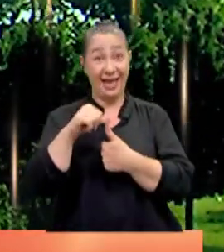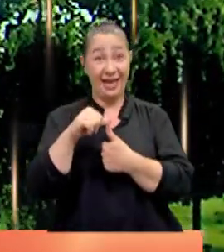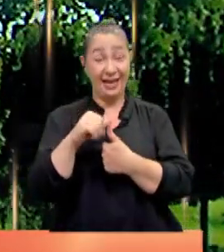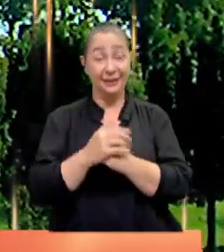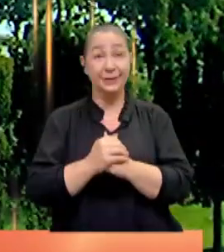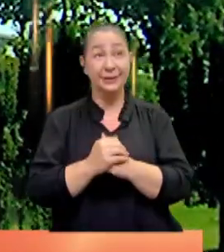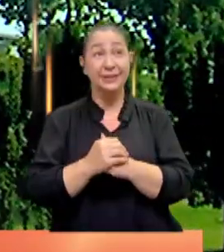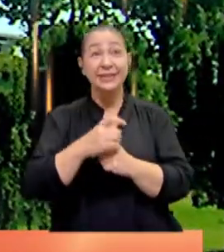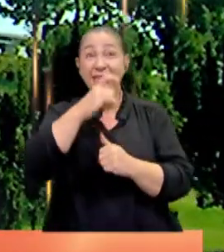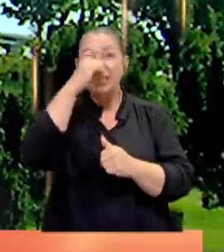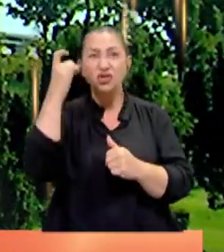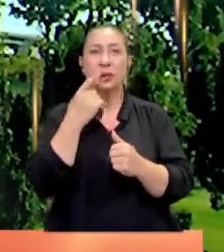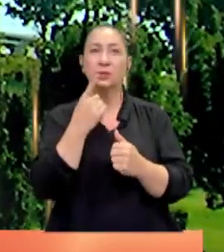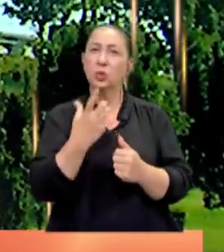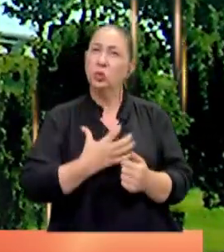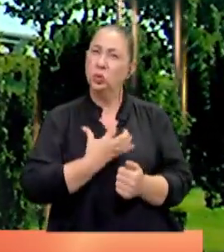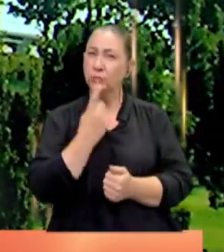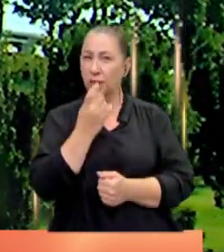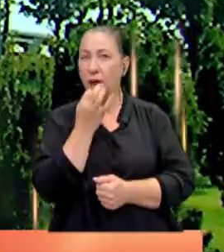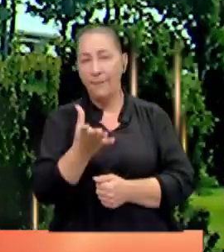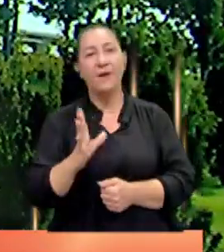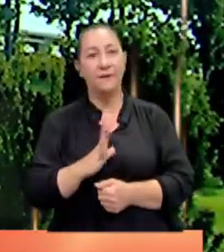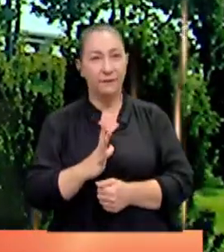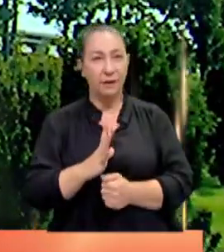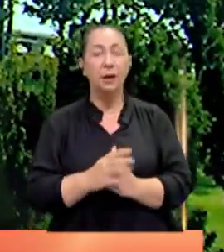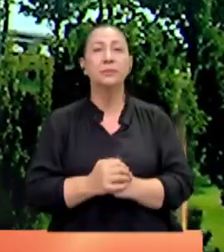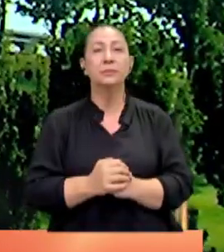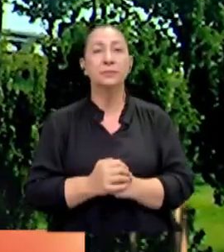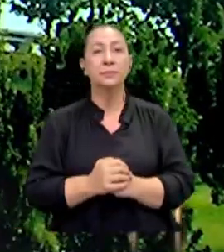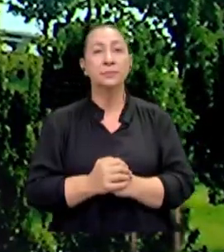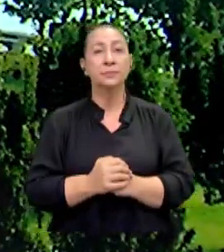sıcak diyebileceğimiz üzücü bir haberle devam edeceğiz sevgili izleyenler.